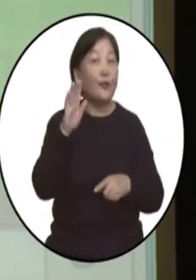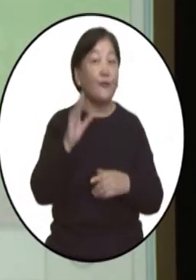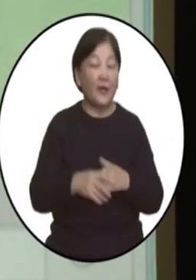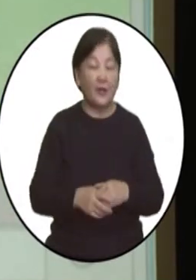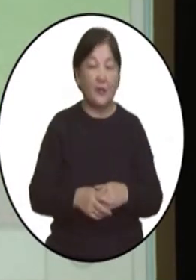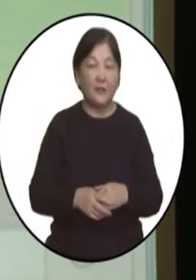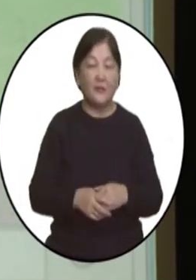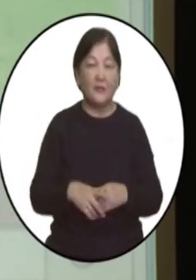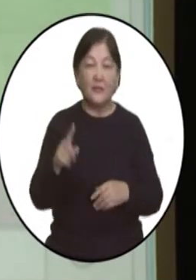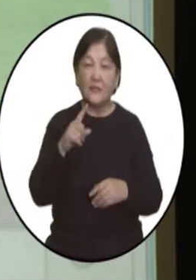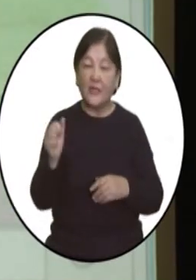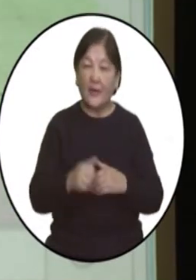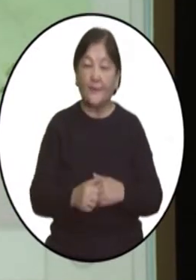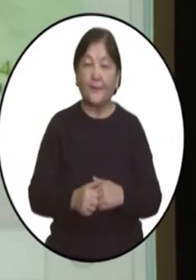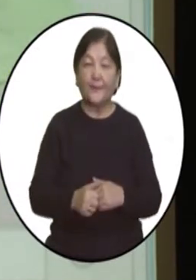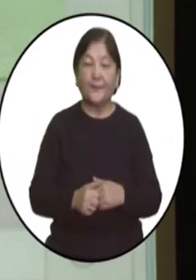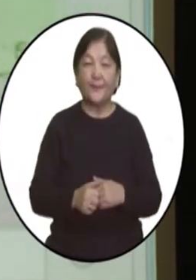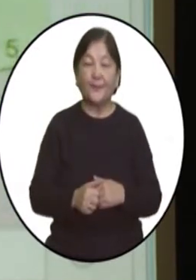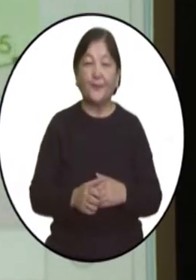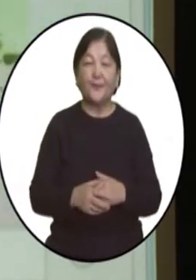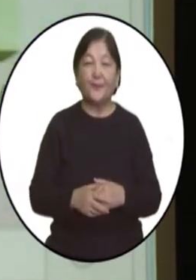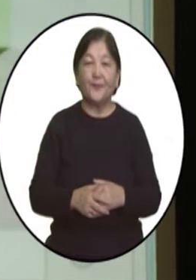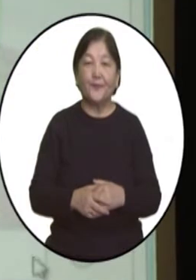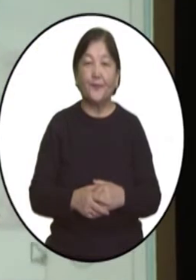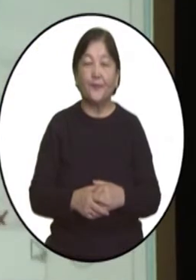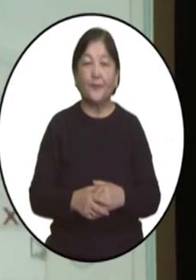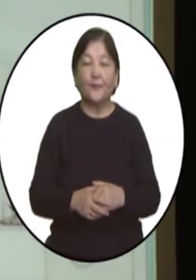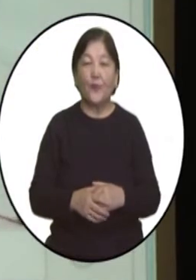За. За энэ хавтгаа маань